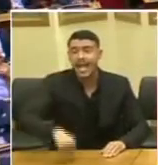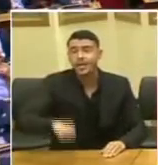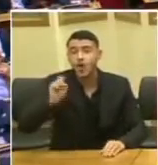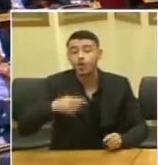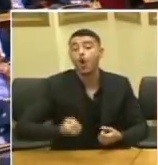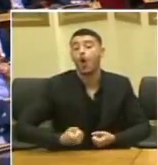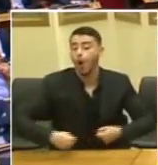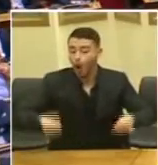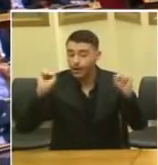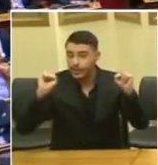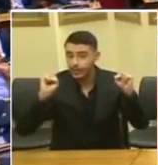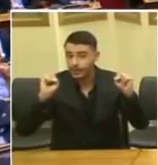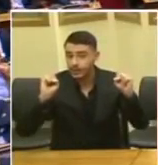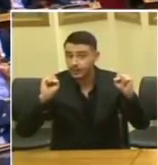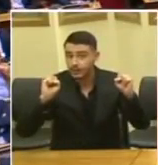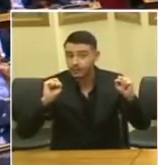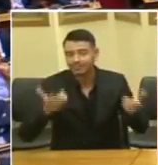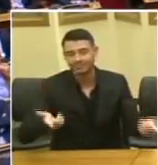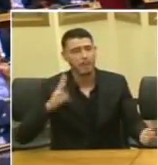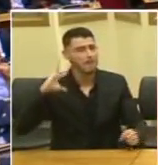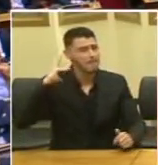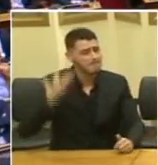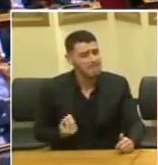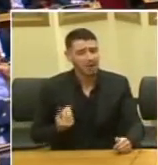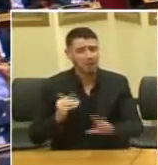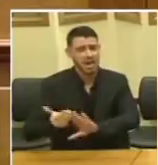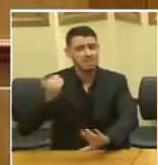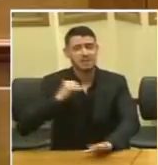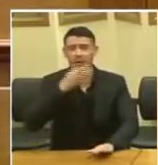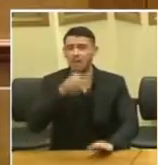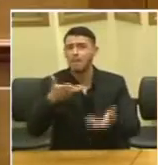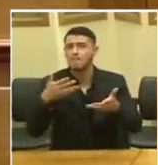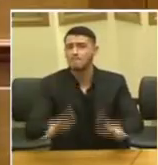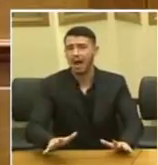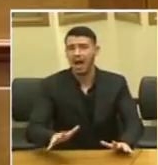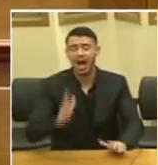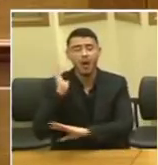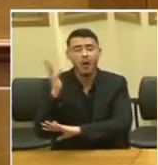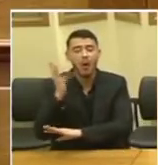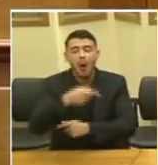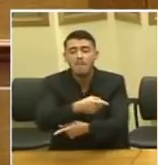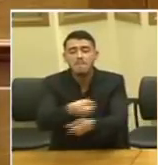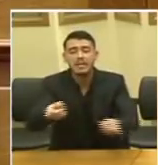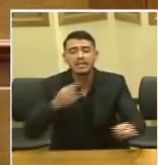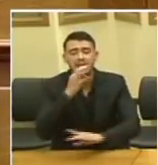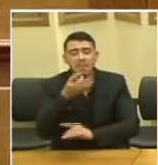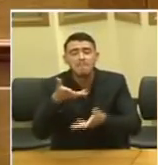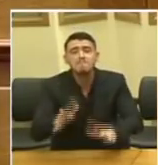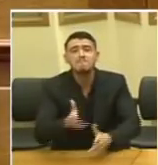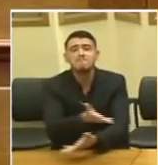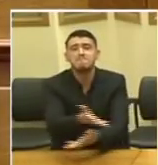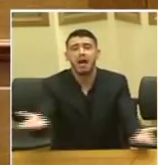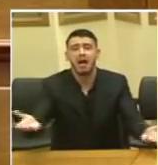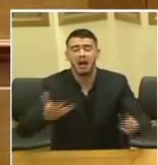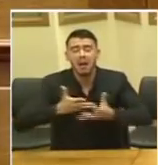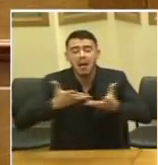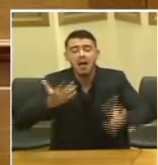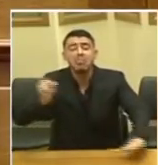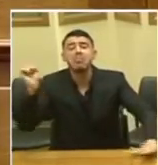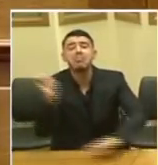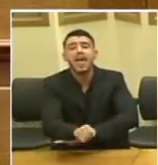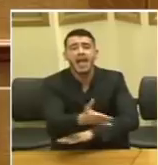Την απάντηση την έδωσε η ίδια η κυρία Μπακογιάννη. Την απάντηση των ίδιων ομιλητές σας. Ένα μεγάλο ναι, το οποίο έχετε πει